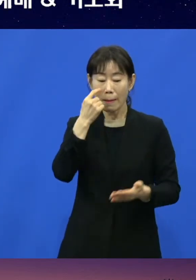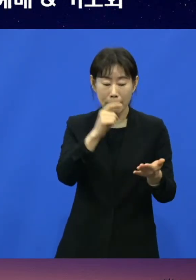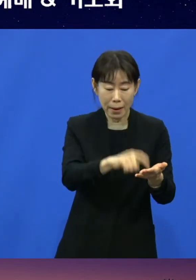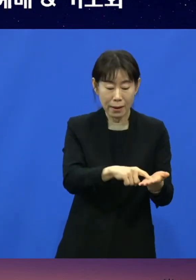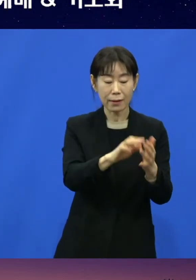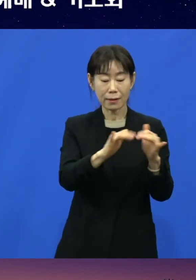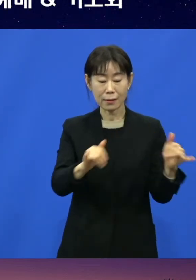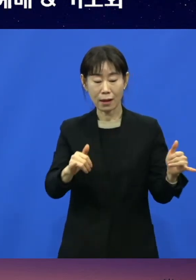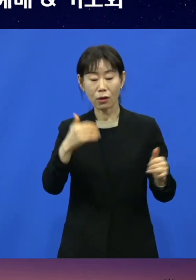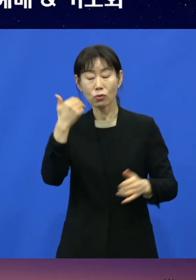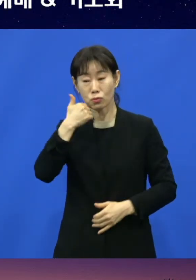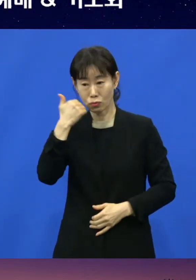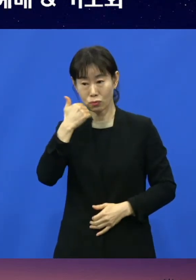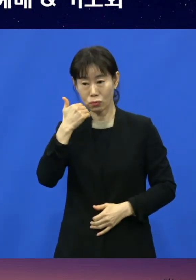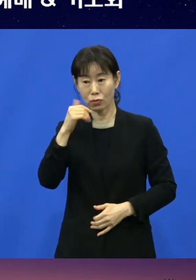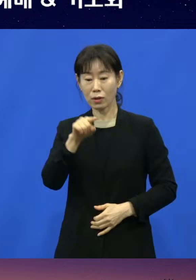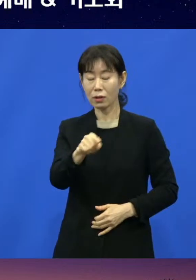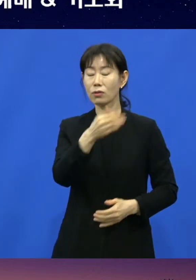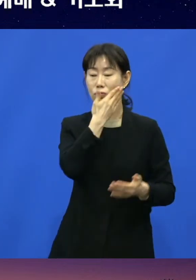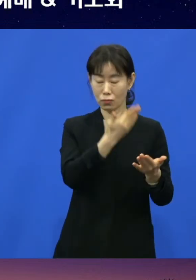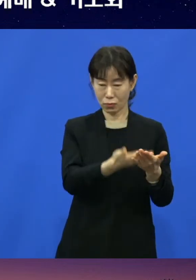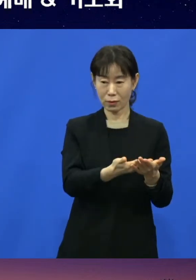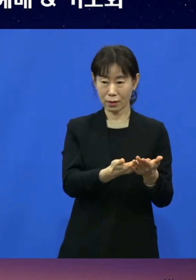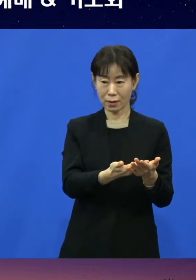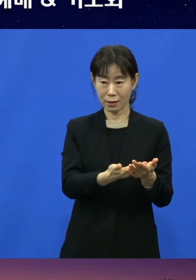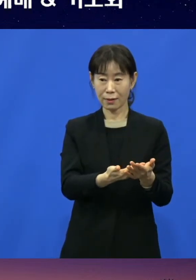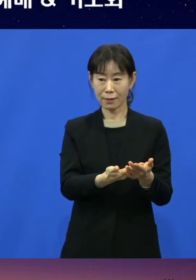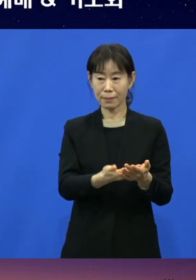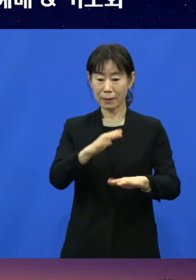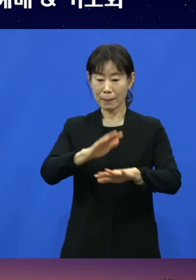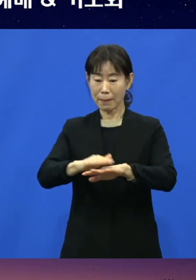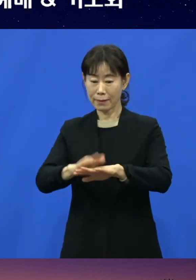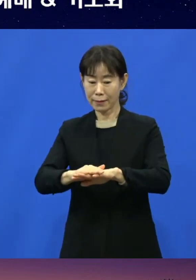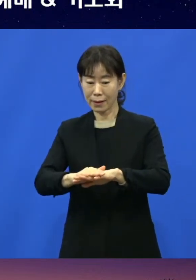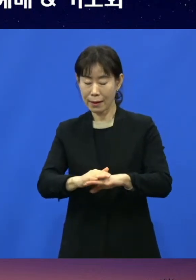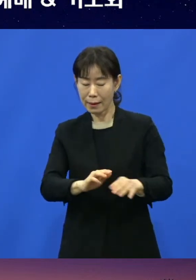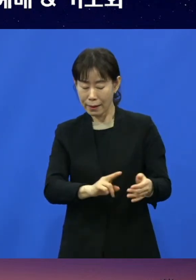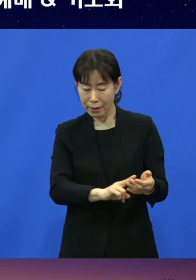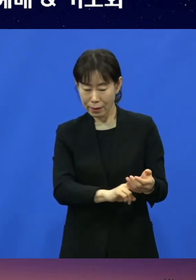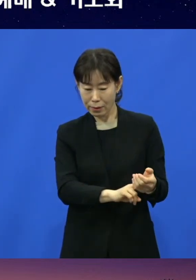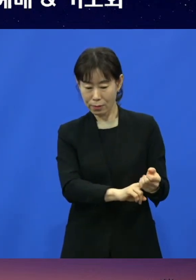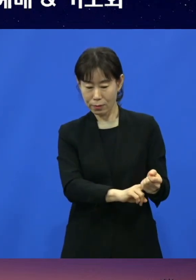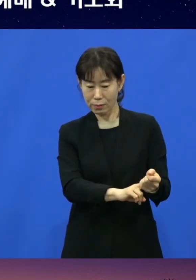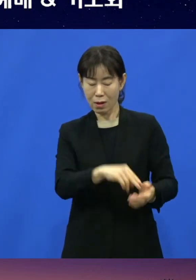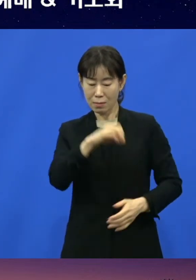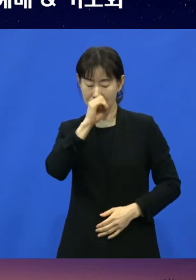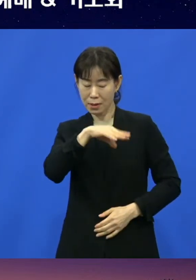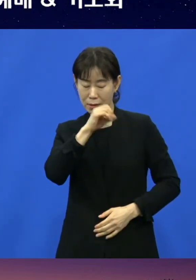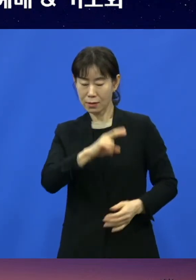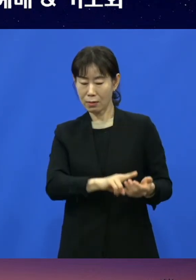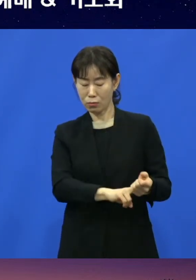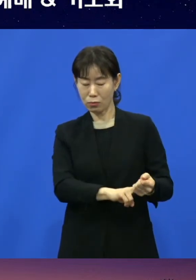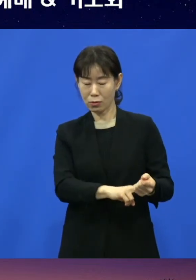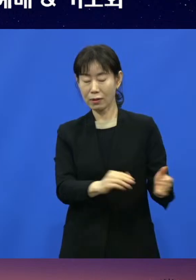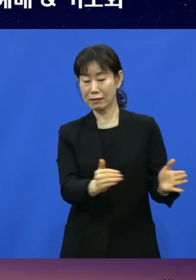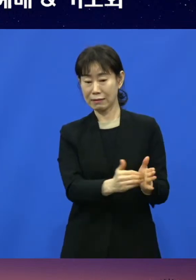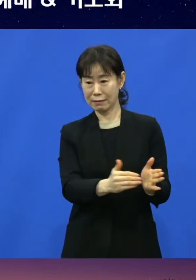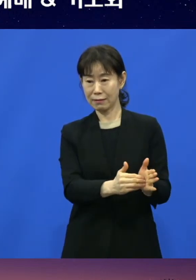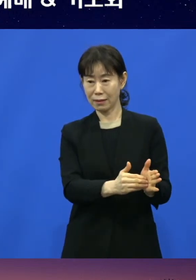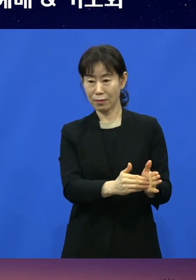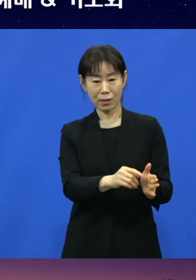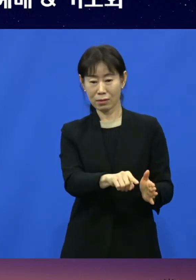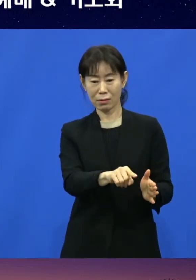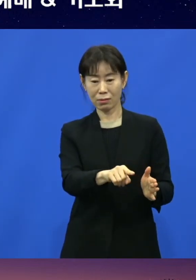것입니다. 그 보화가 밭에 묻혀 있었다면 아무 의미가 없어요. 그냥 묻혀 있으면 묻혀 있은